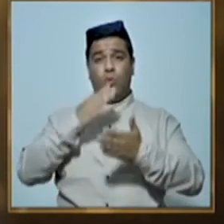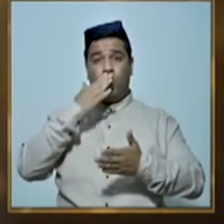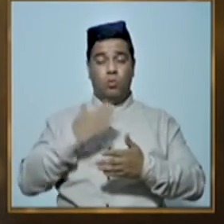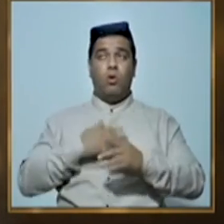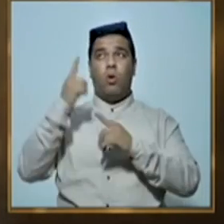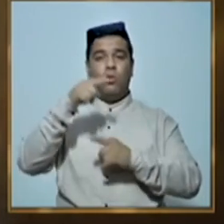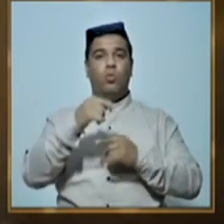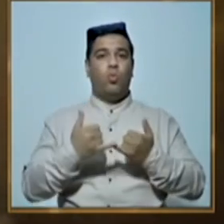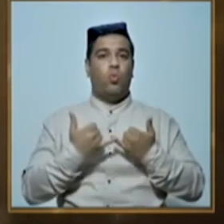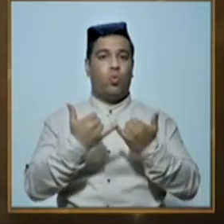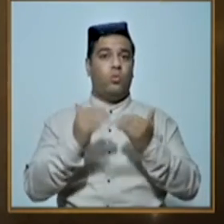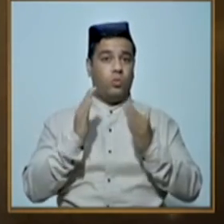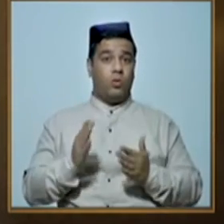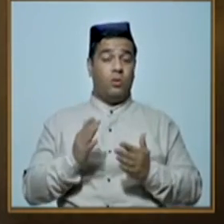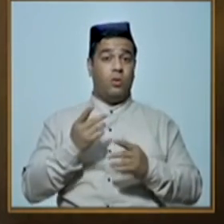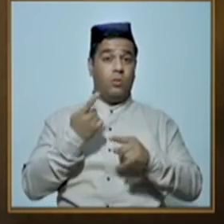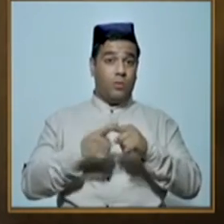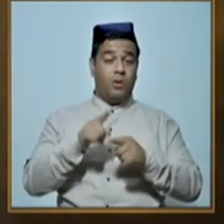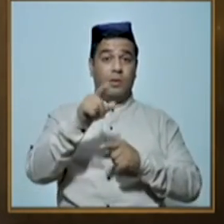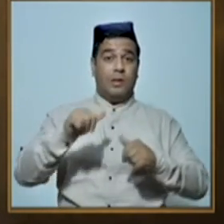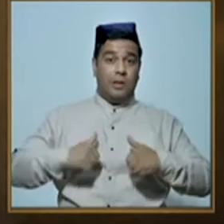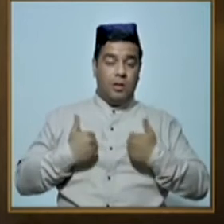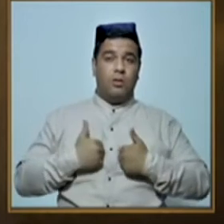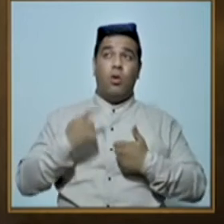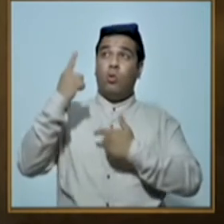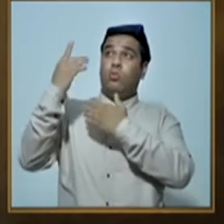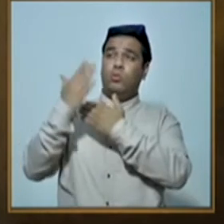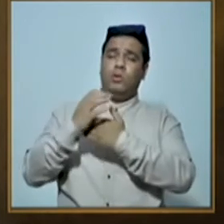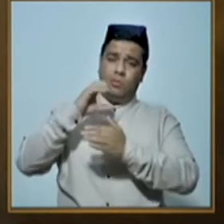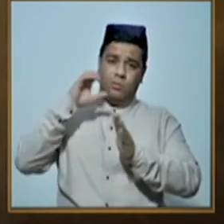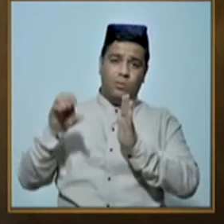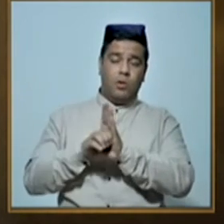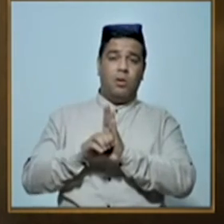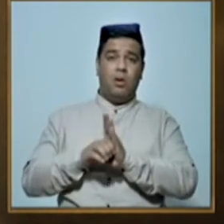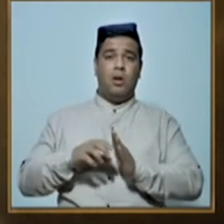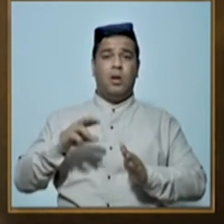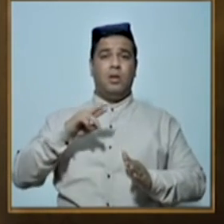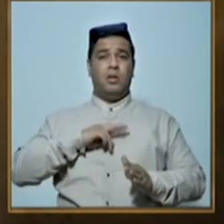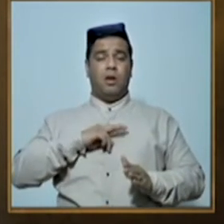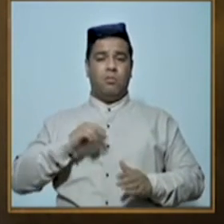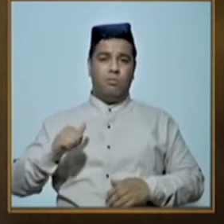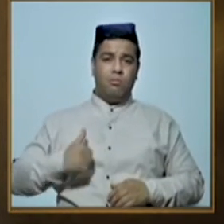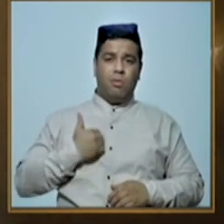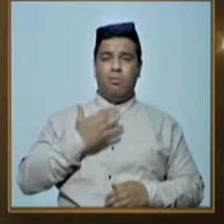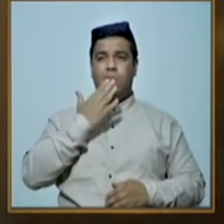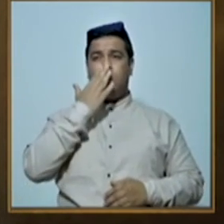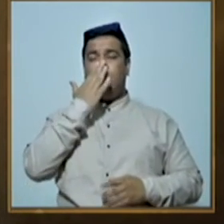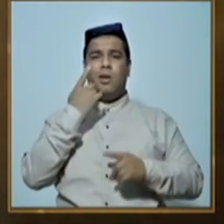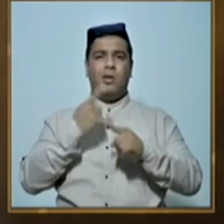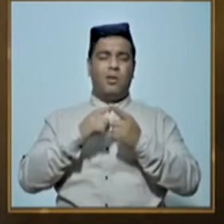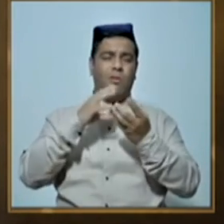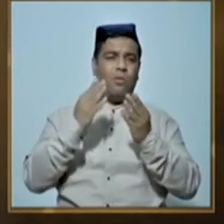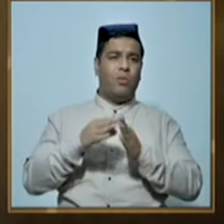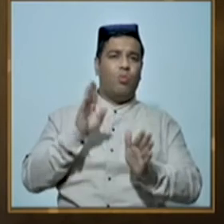hurmati ko'payaveradi. Ana mana shu yo'lga yurish kerak bo'ladi. Manmanlik, o'zini yuqori tutish,